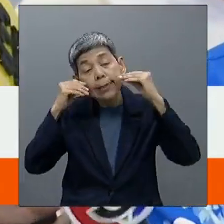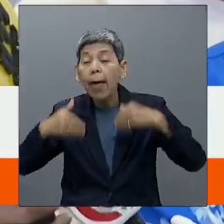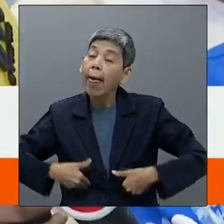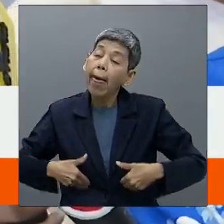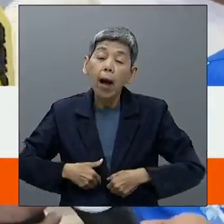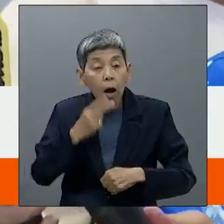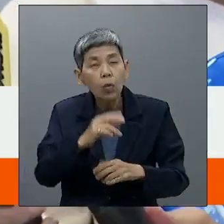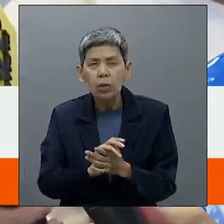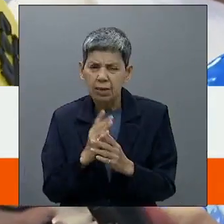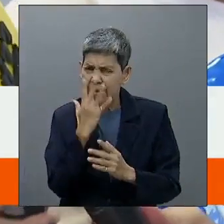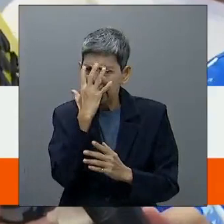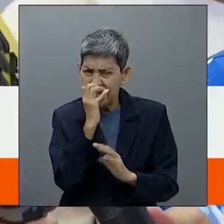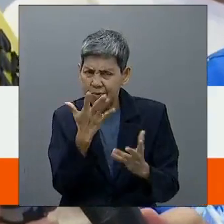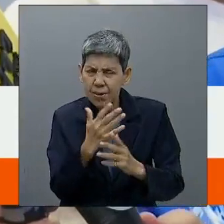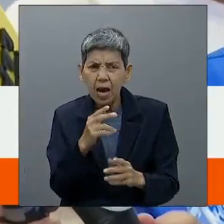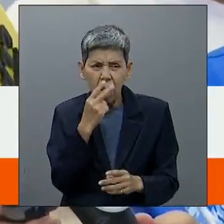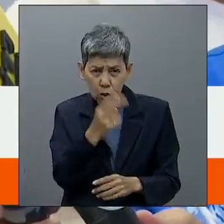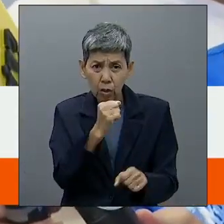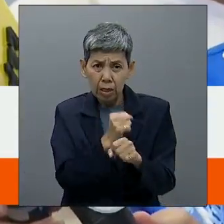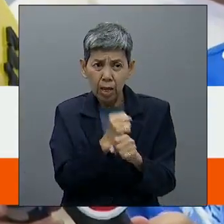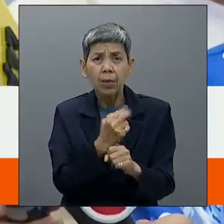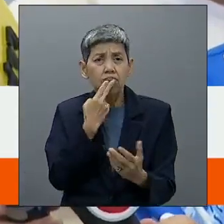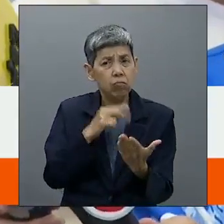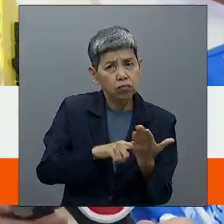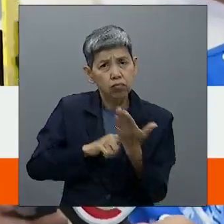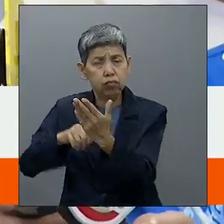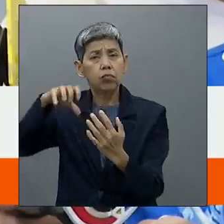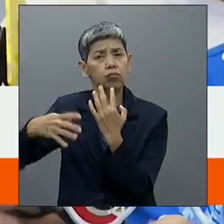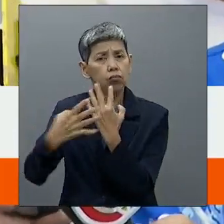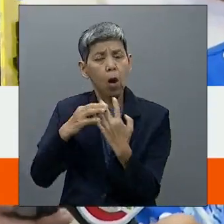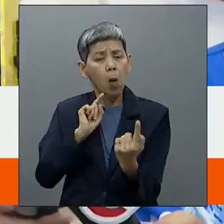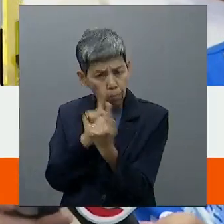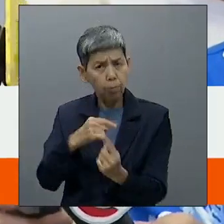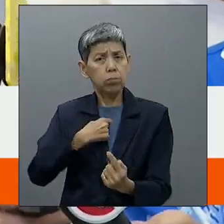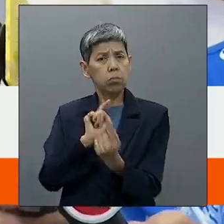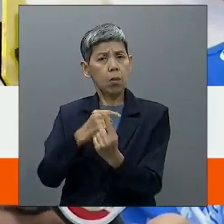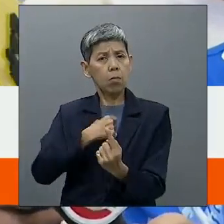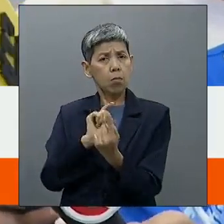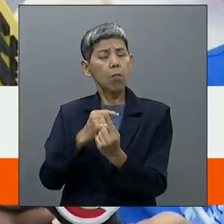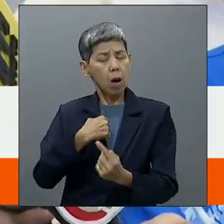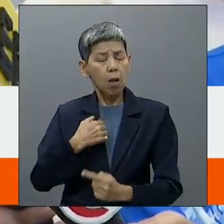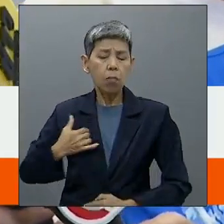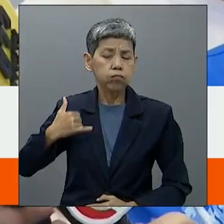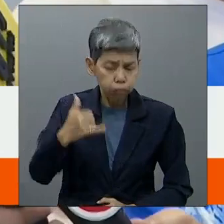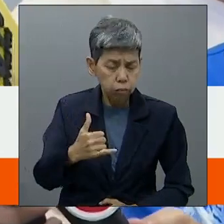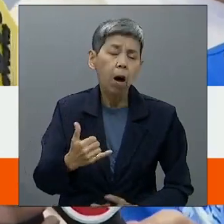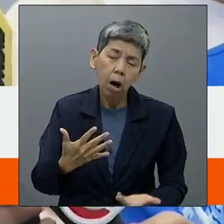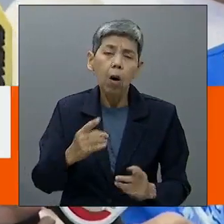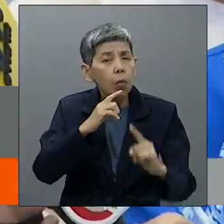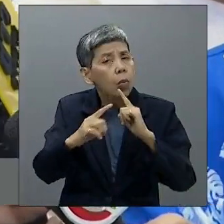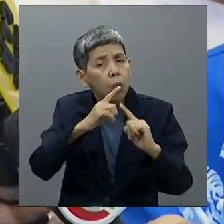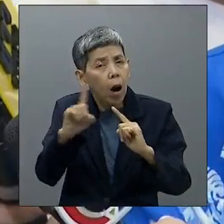เขาเรียกเป็นไปไม่ได้เพราะว่าเขาเนี่ยเป็นคนทำหนังสือถึงราชธานีเพื่อขอพบผมเองนะครับนะเพราะฉะนั้นเป็นไปไม่ได้ถ้า